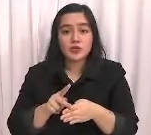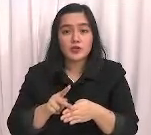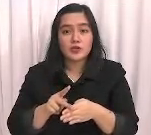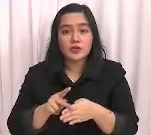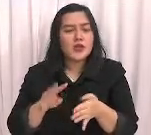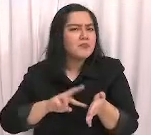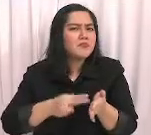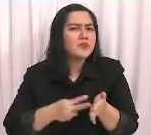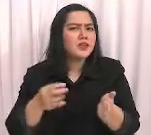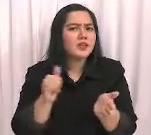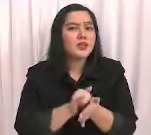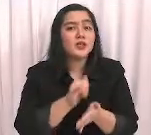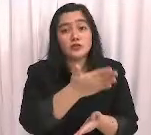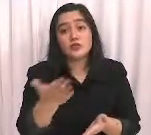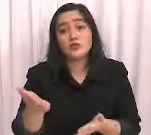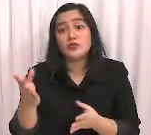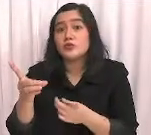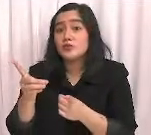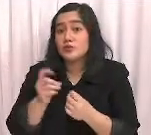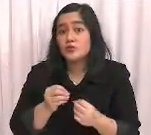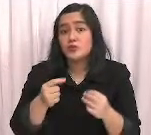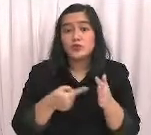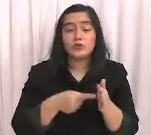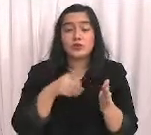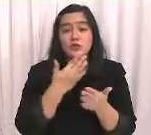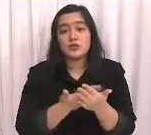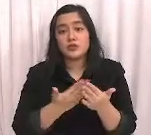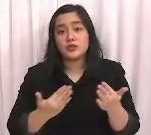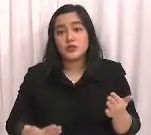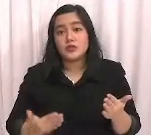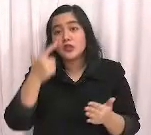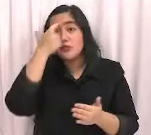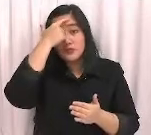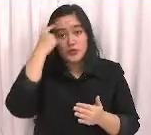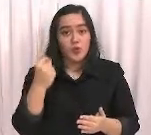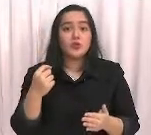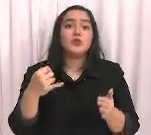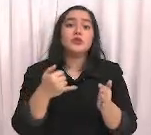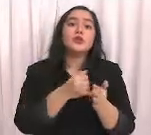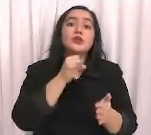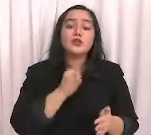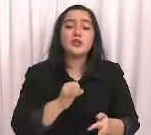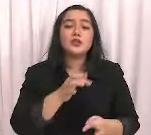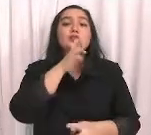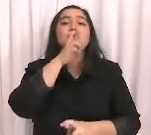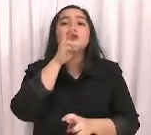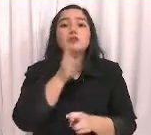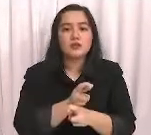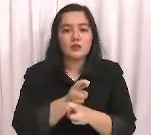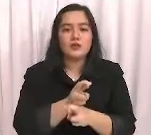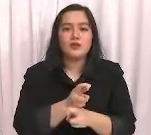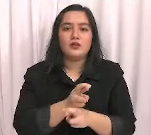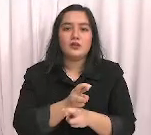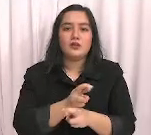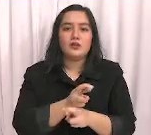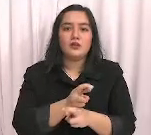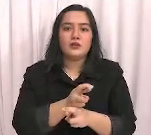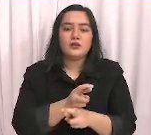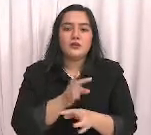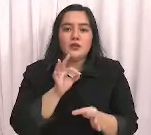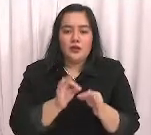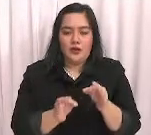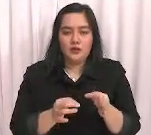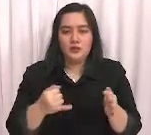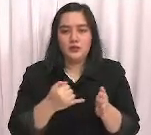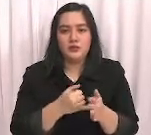a promise. Okay? So, but in a principle na may